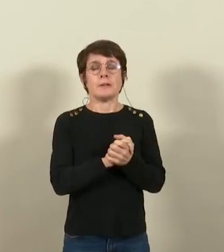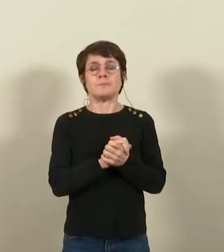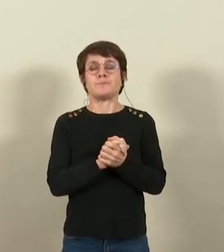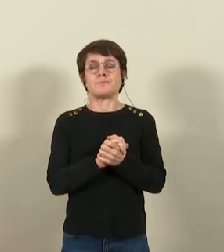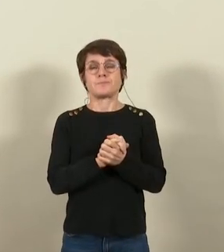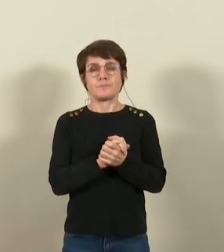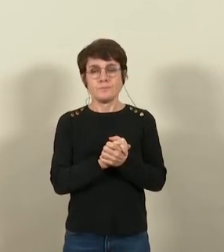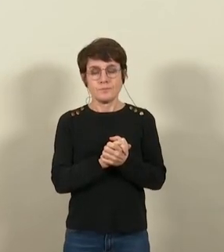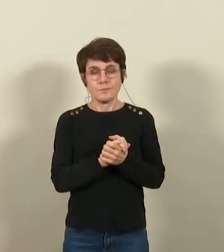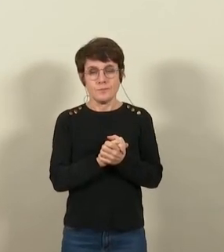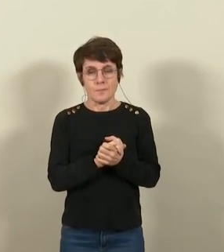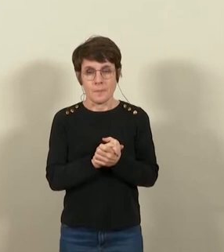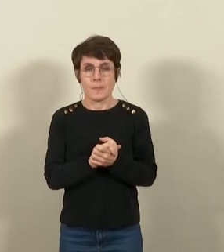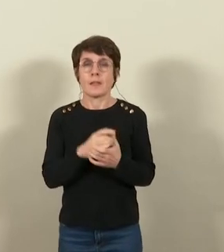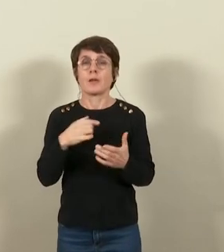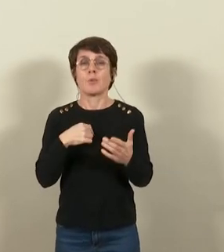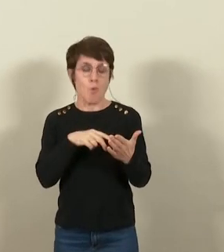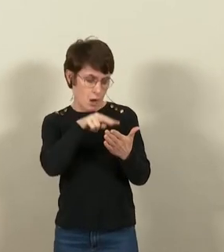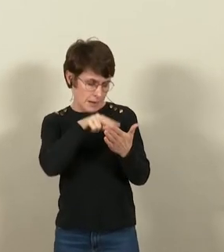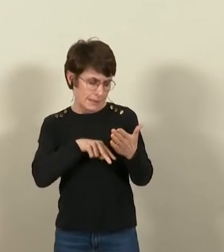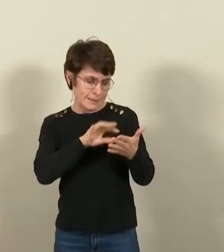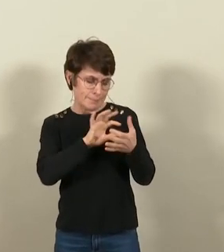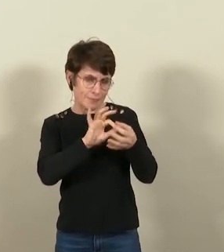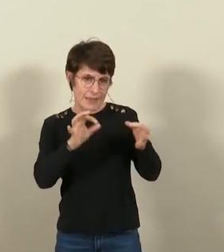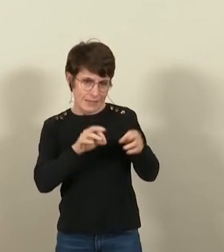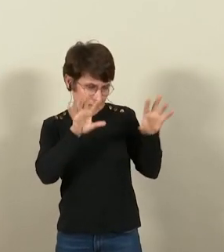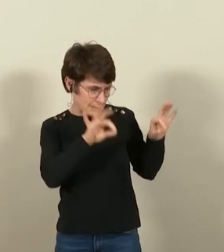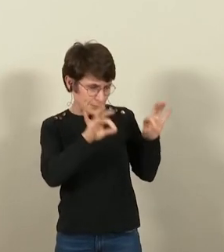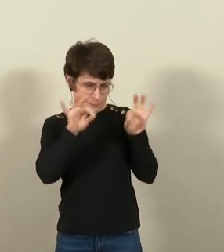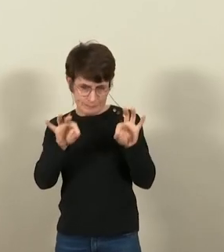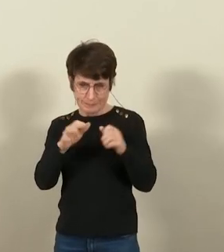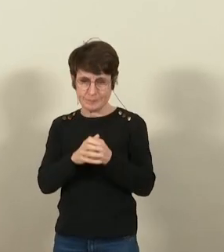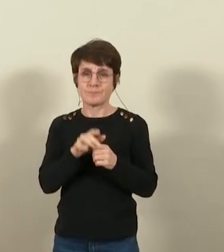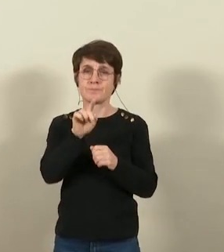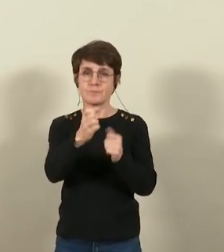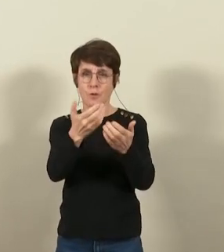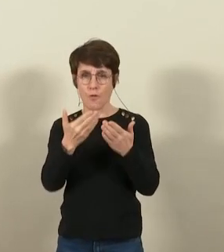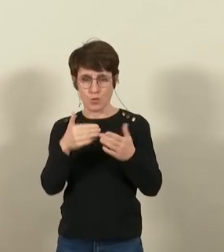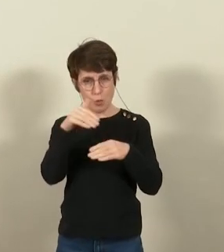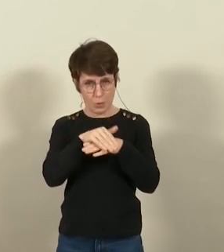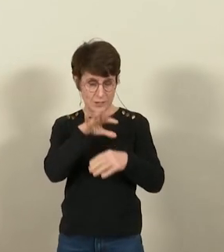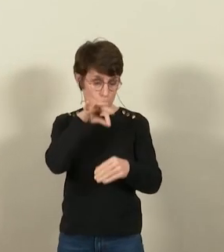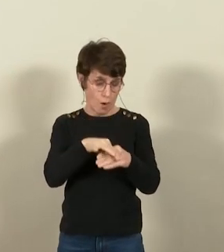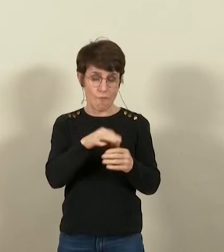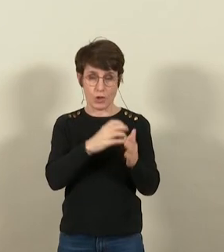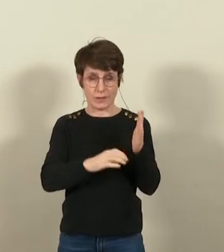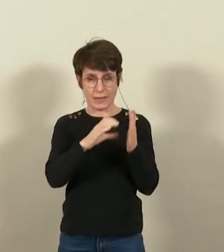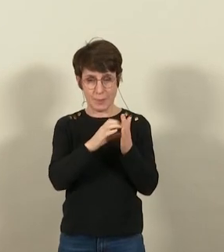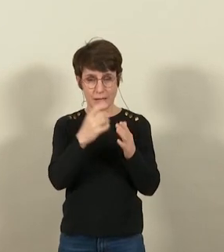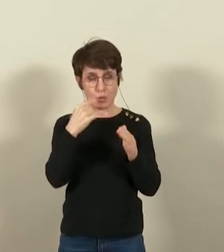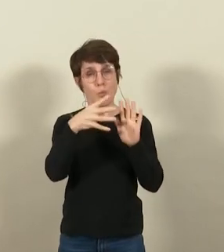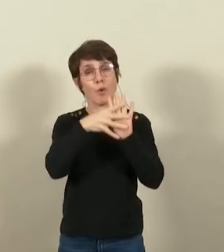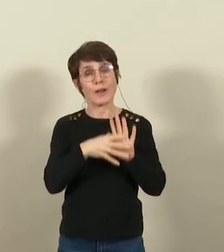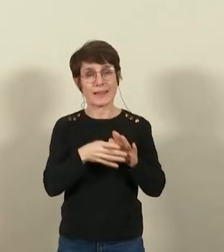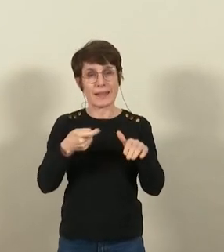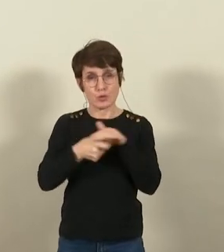passage donc concernant un petit peu ce projet vous nous proposez ce soir d'adopter donc cette délibération visant à réviser les critères de subvention